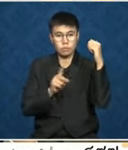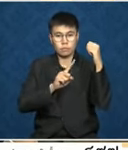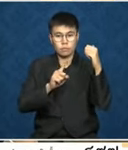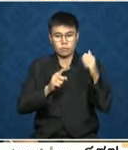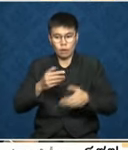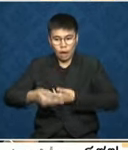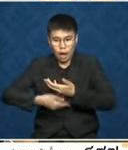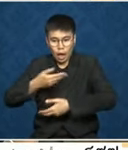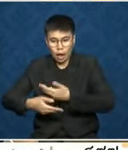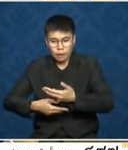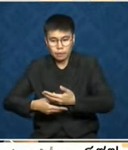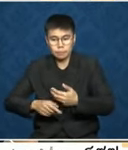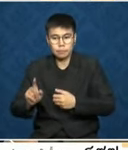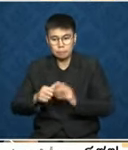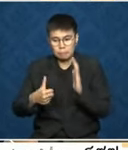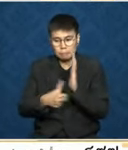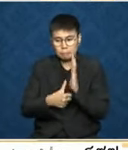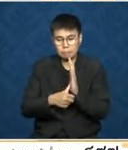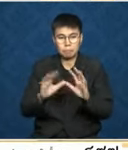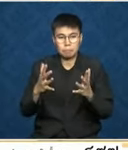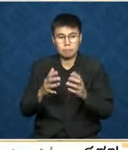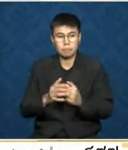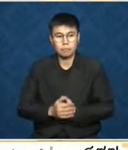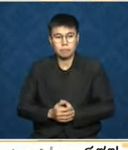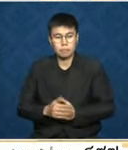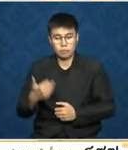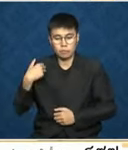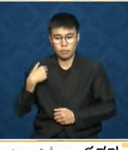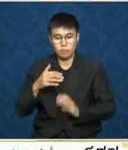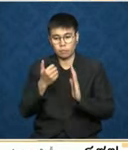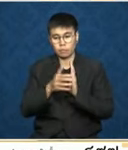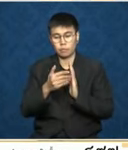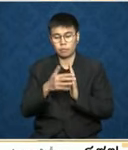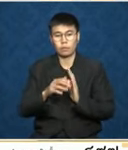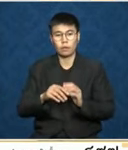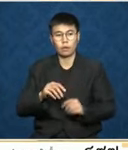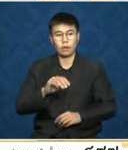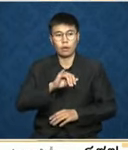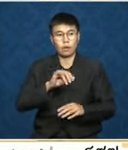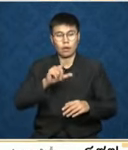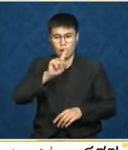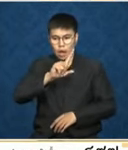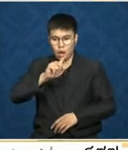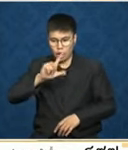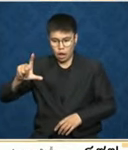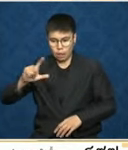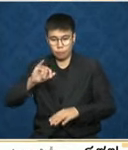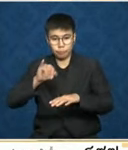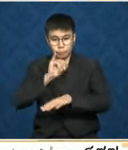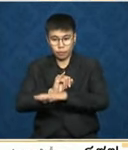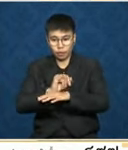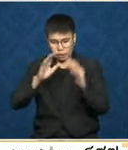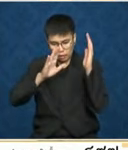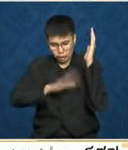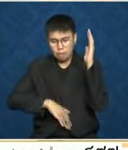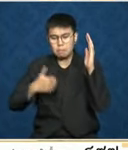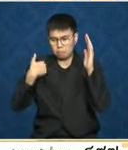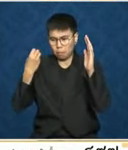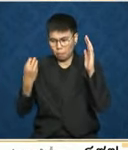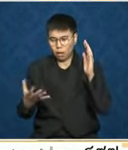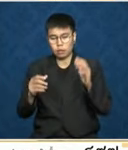วันนี้บึงกาบ้านผมอันดับ 1ของภาคอีสานร้านกไร่พี่น้องชาวใต้ยิ่งมากวันนี้ยางพาราเถื่อนนำเข้า